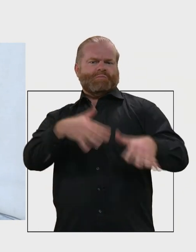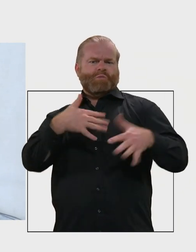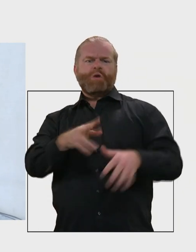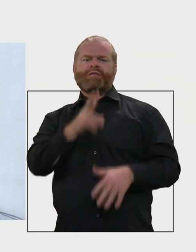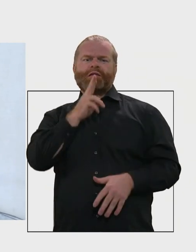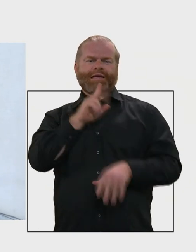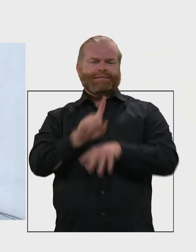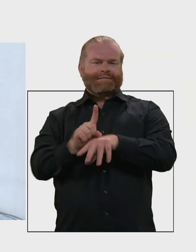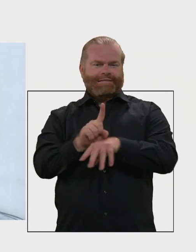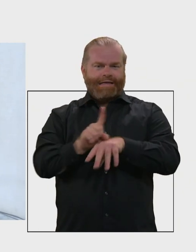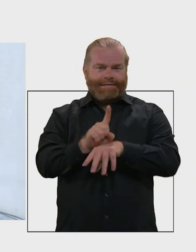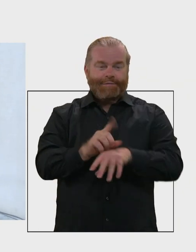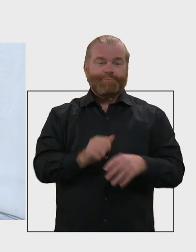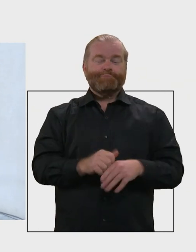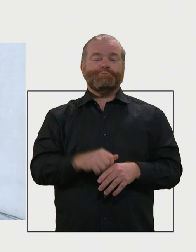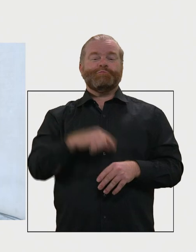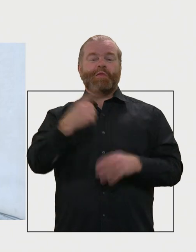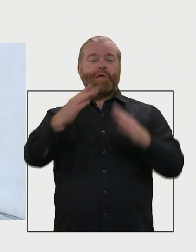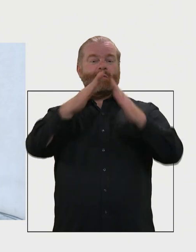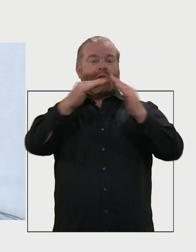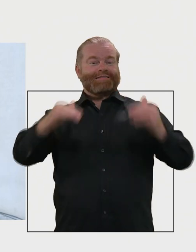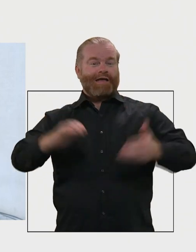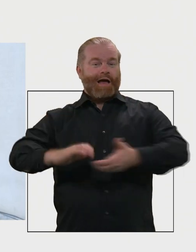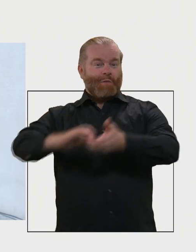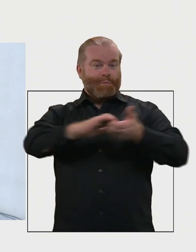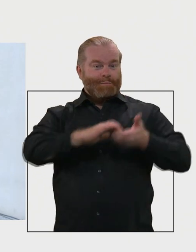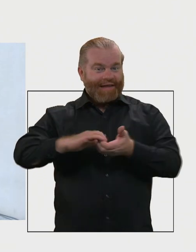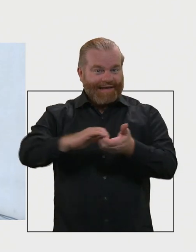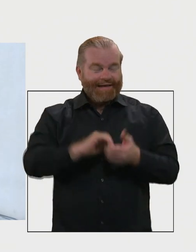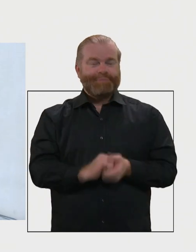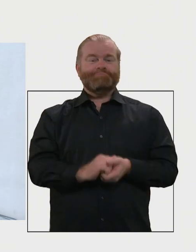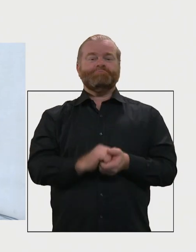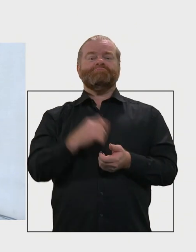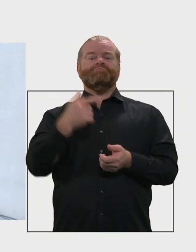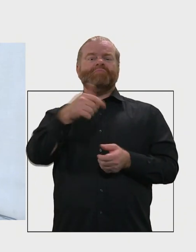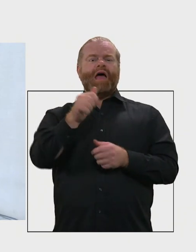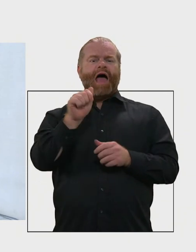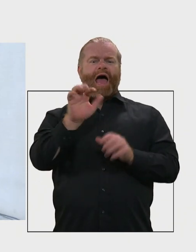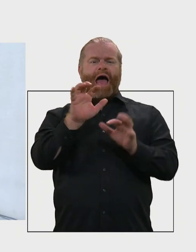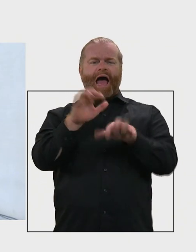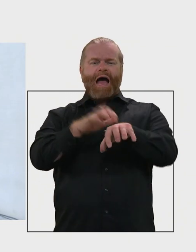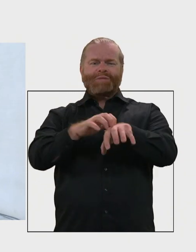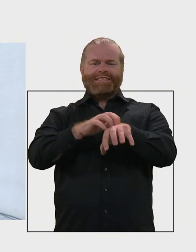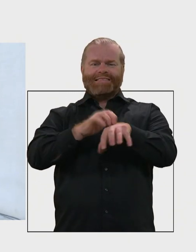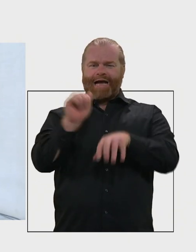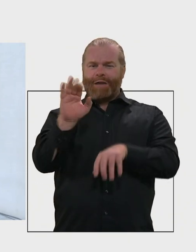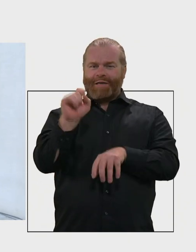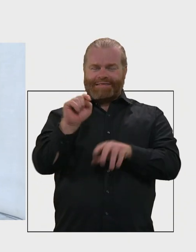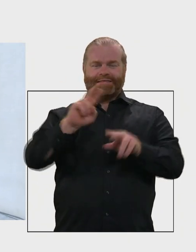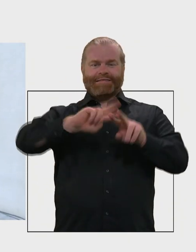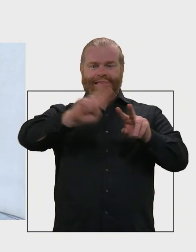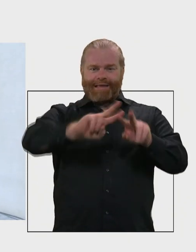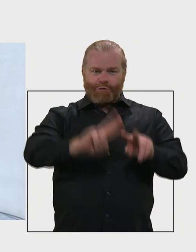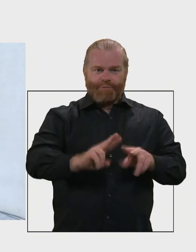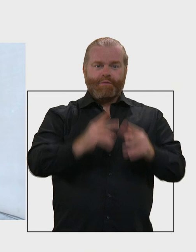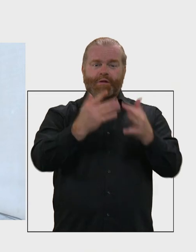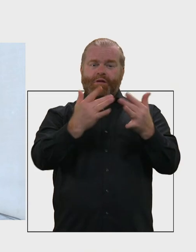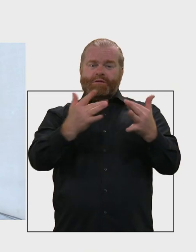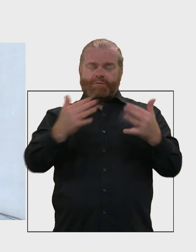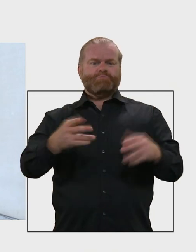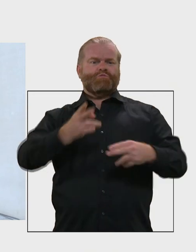Dann asbestsaniert steht er hier als Stahlgerippe über einige Jahre und ist Ort für ganz unterschiedliche